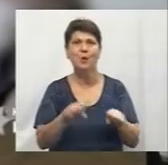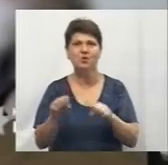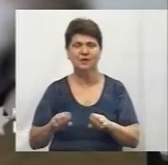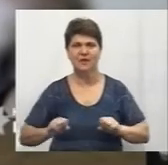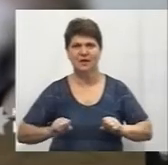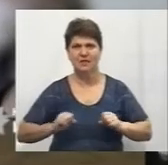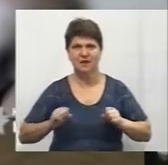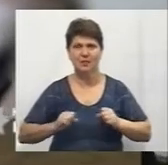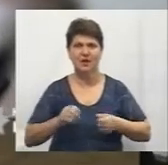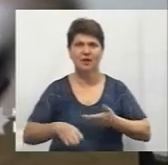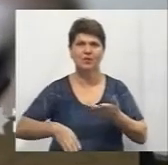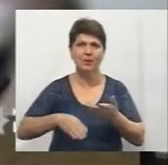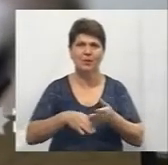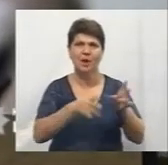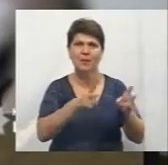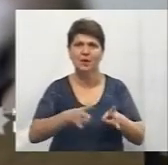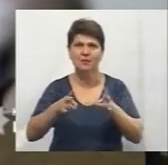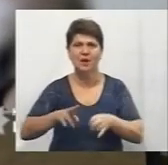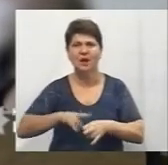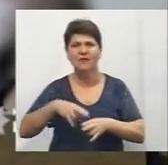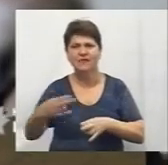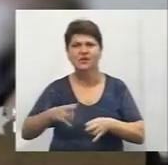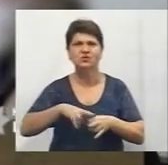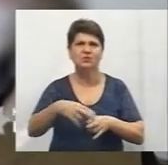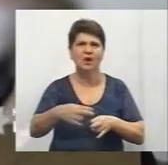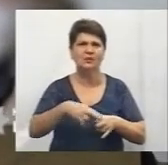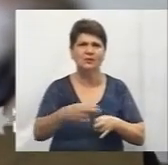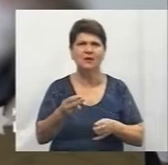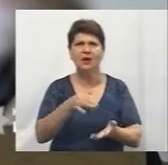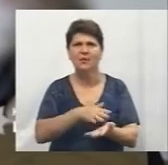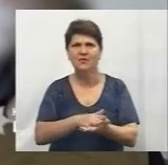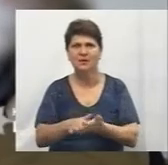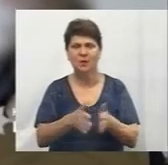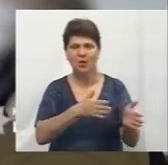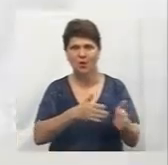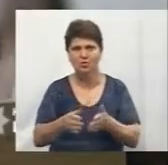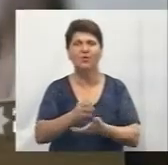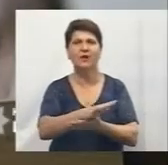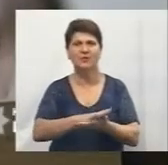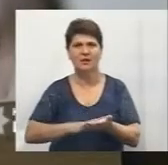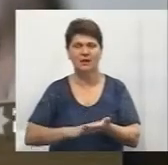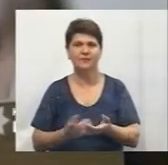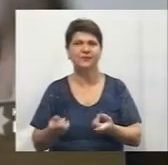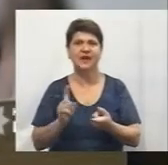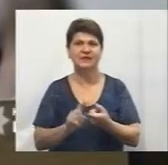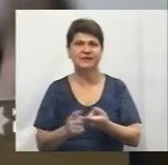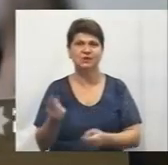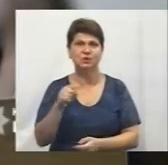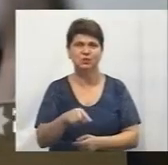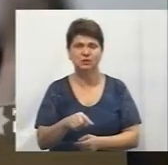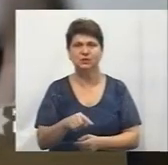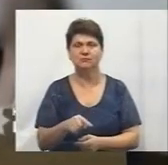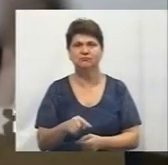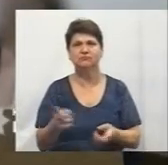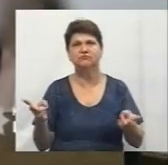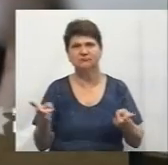намагалась допомогти потерпілим, відшкодували всі поточні витрати і готуються відшкодовувати надалі. В зв'язку з цим виникає певна